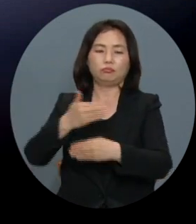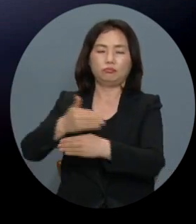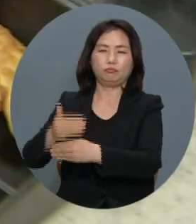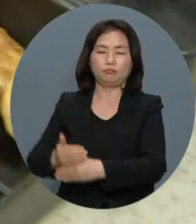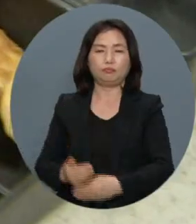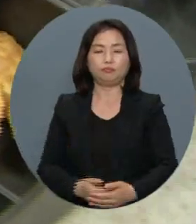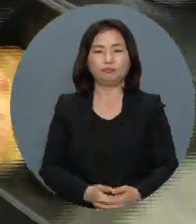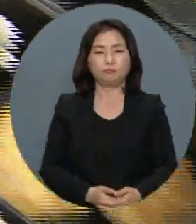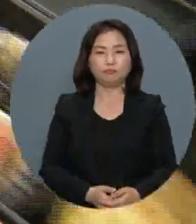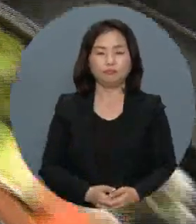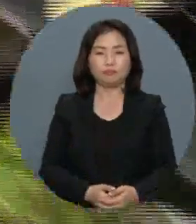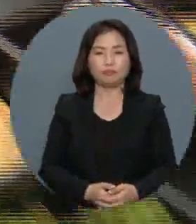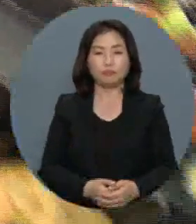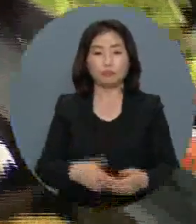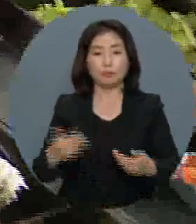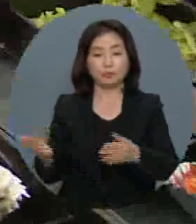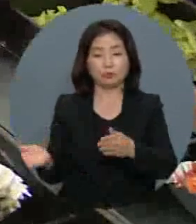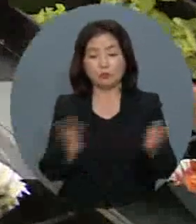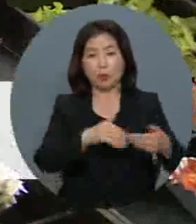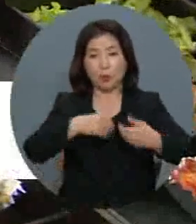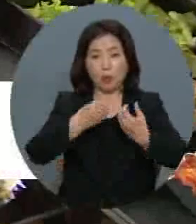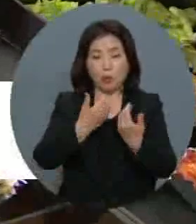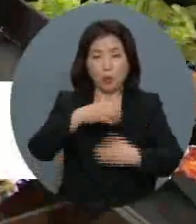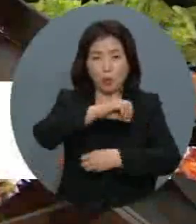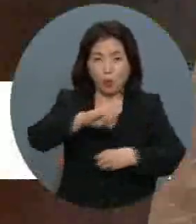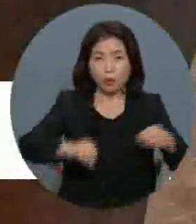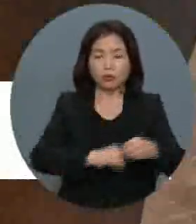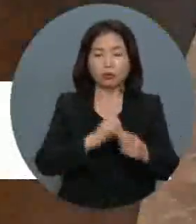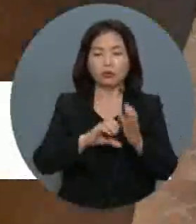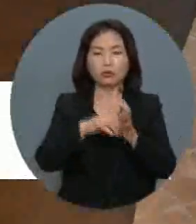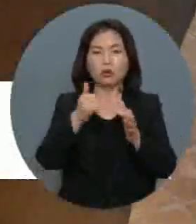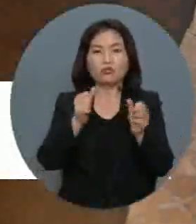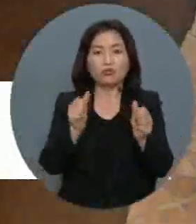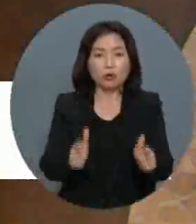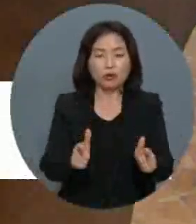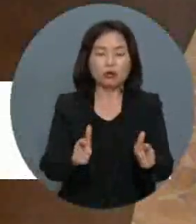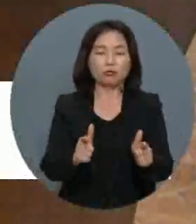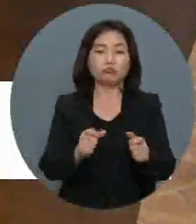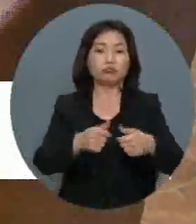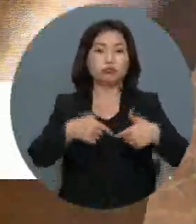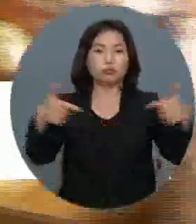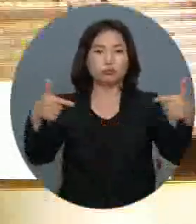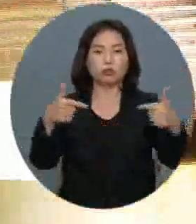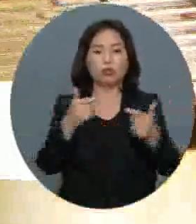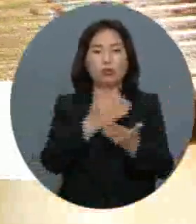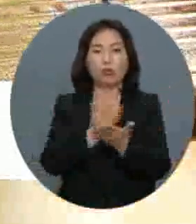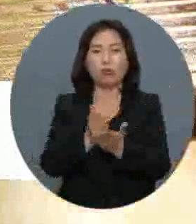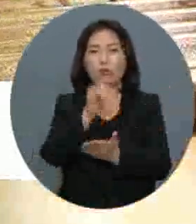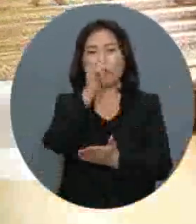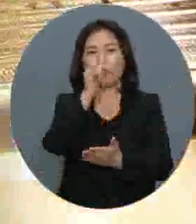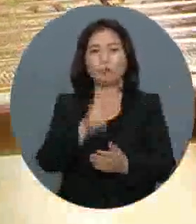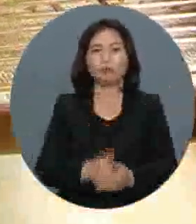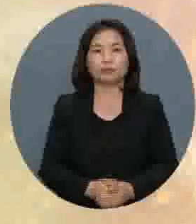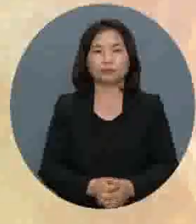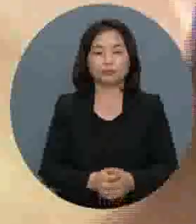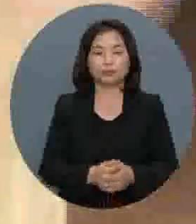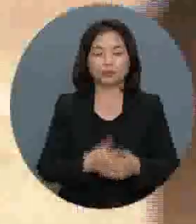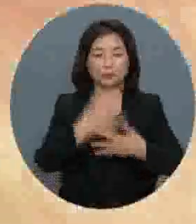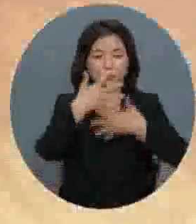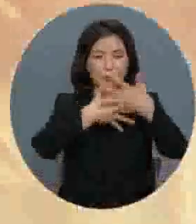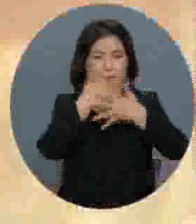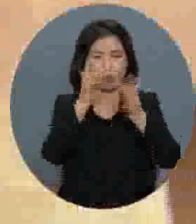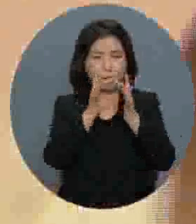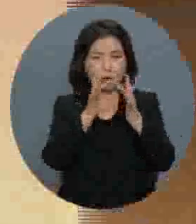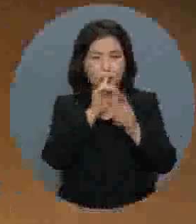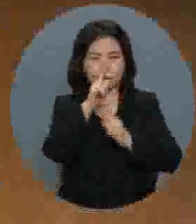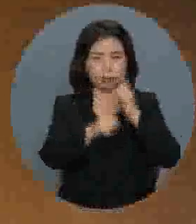닫았고. 반대로 코로나 시대를 기회로 삼은 이른바 뜨는 업종도 출현하고 있습니다. 비대면